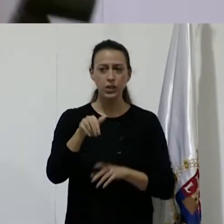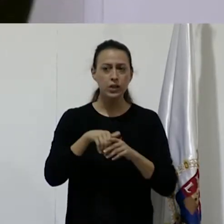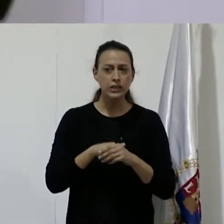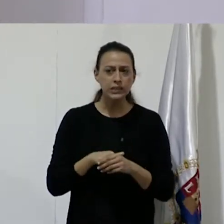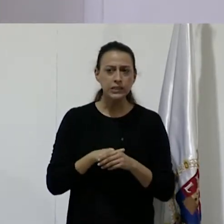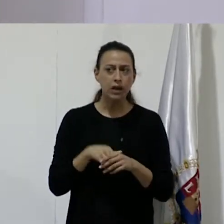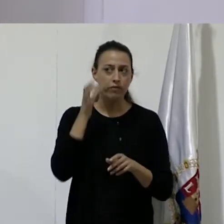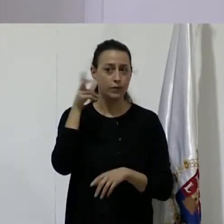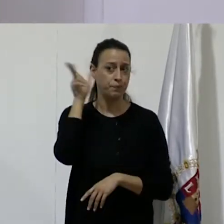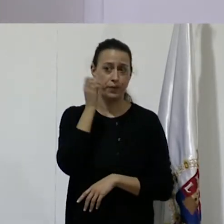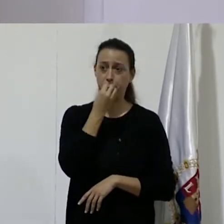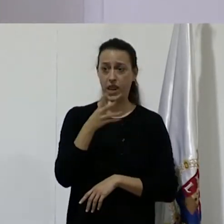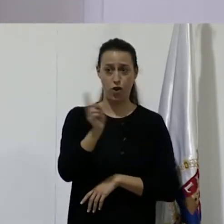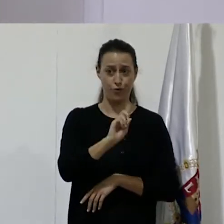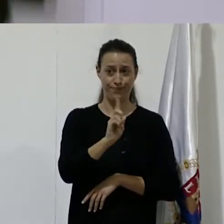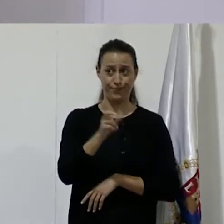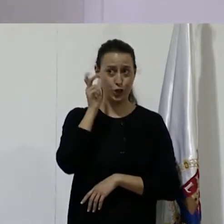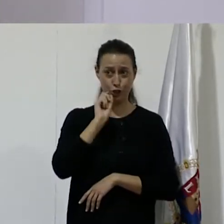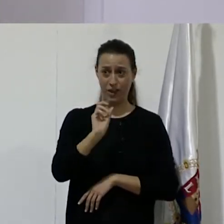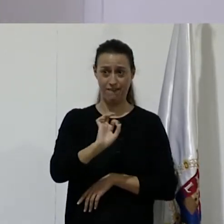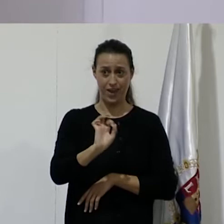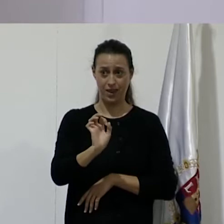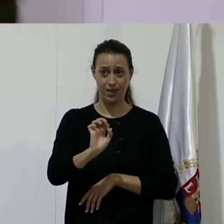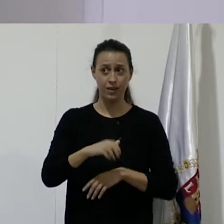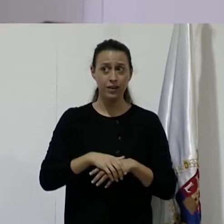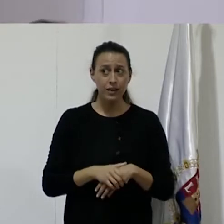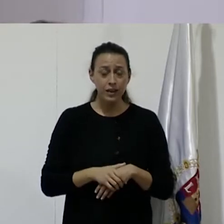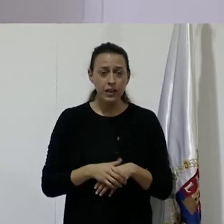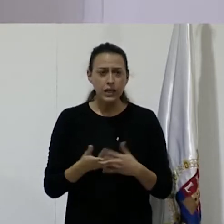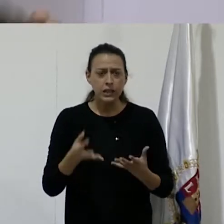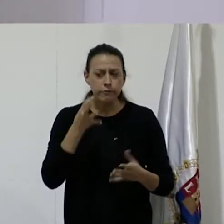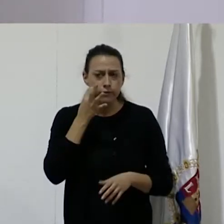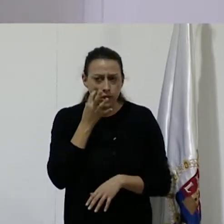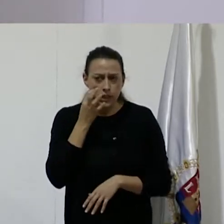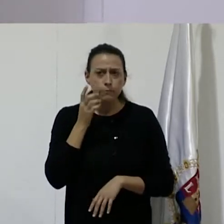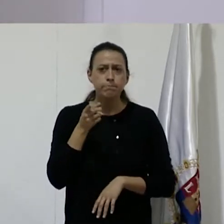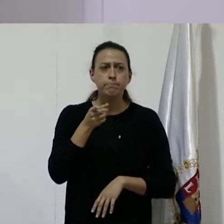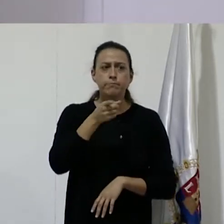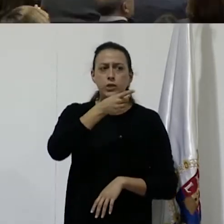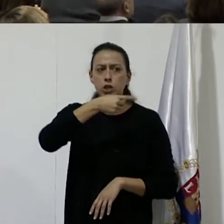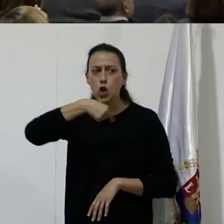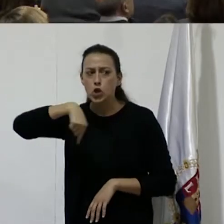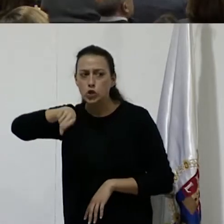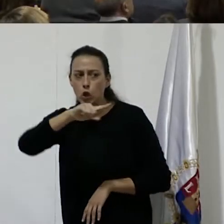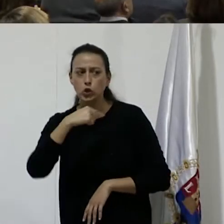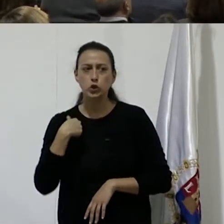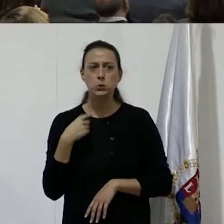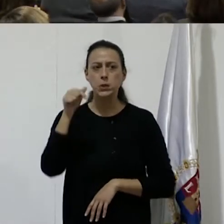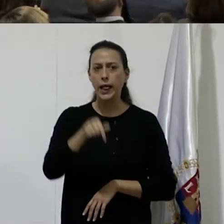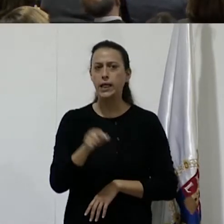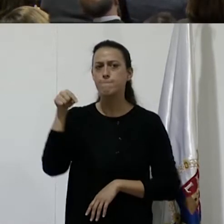en tant per deixar-se inundar per la quietud dels espais i no pensar. Perquè, com apunta Maria